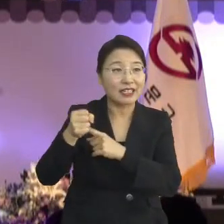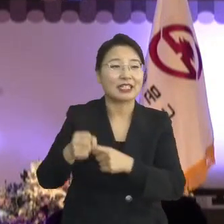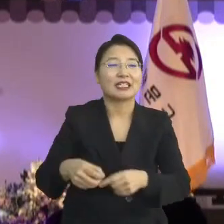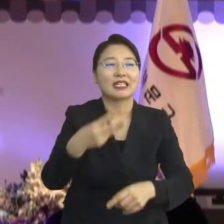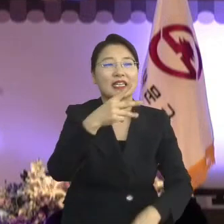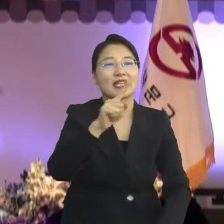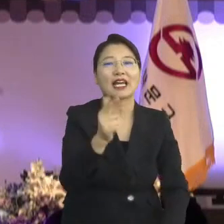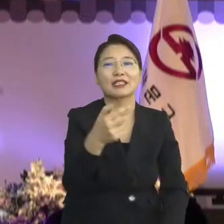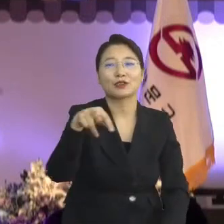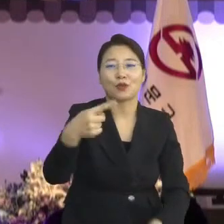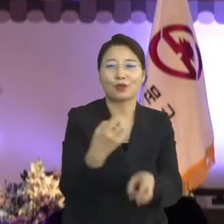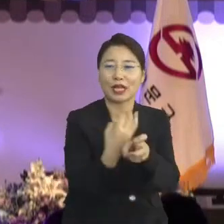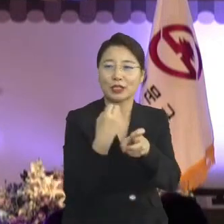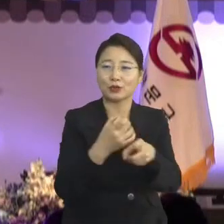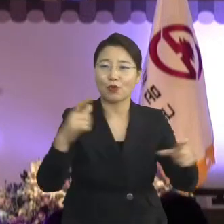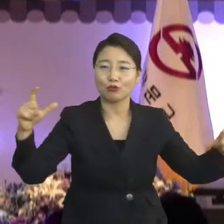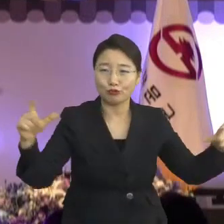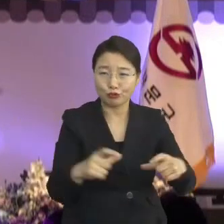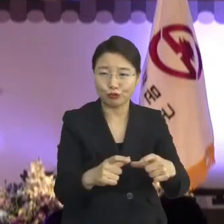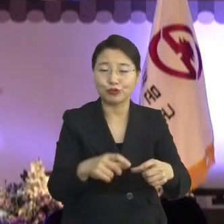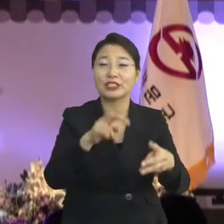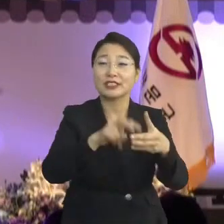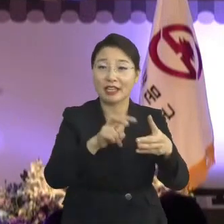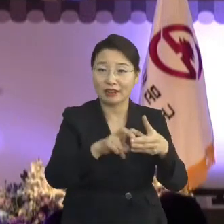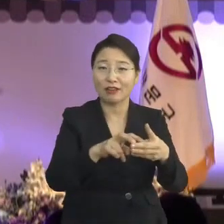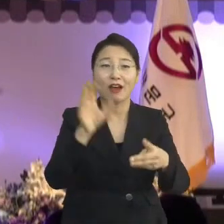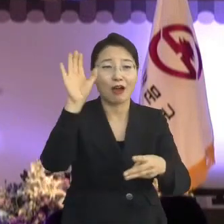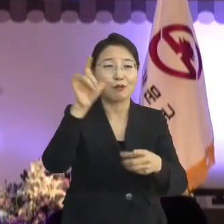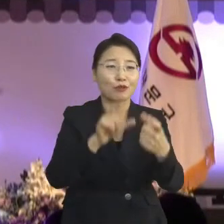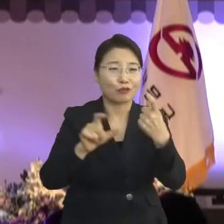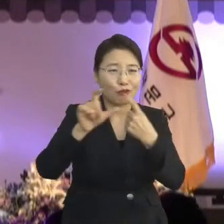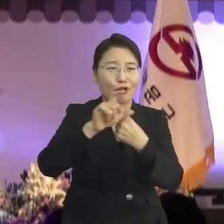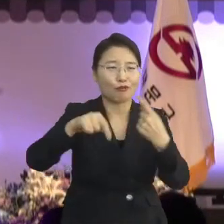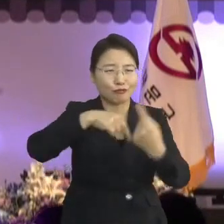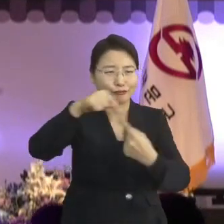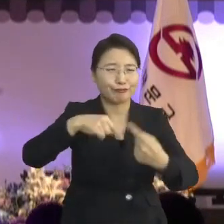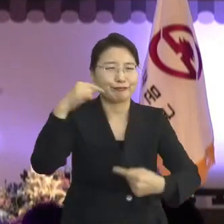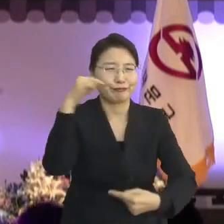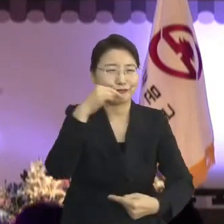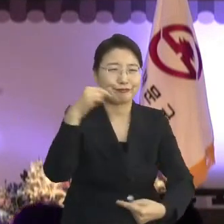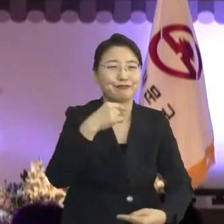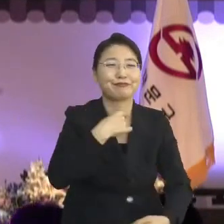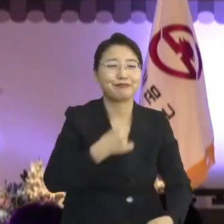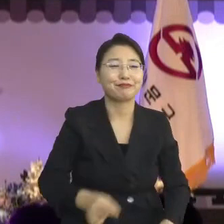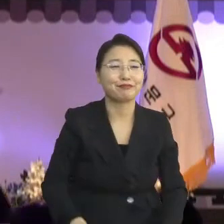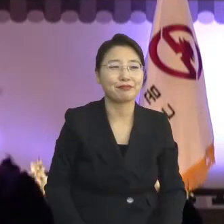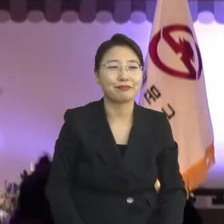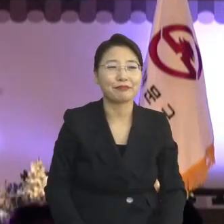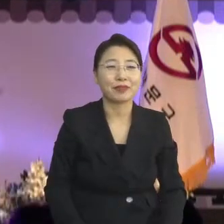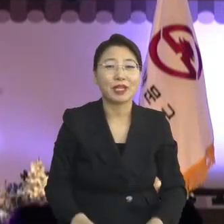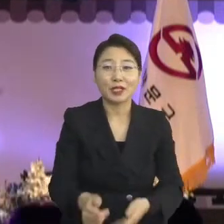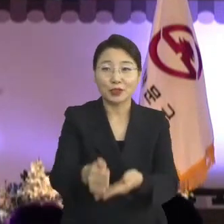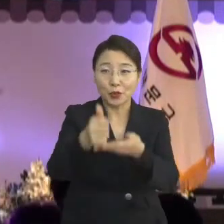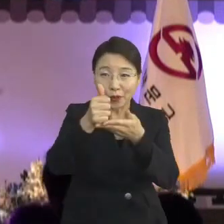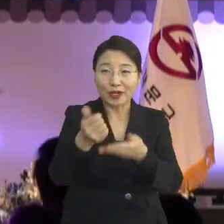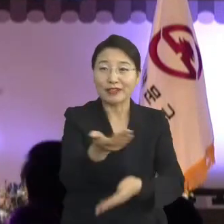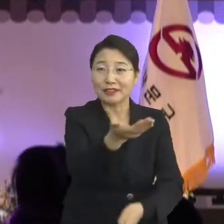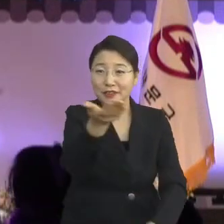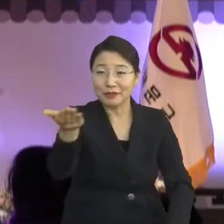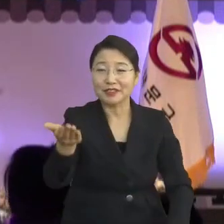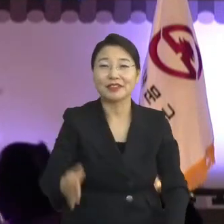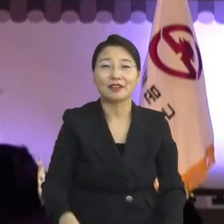탄소중립지원센터는 더욱 내실 있게 운영해 나가도록 하겠습니다. 존경하는 동대문구민